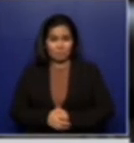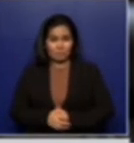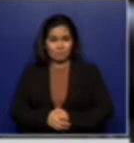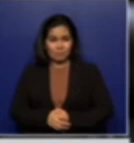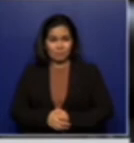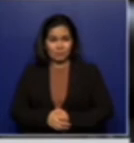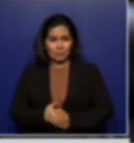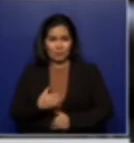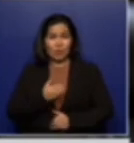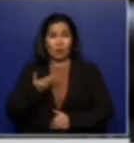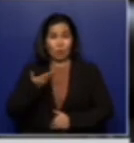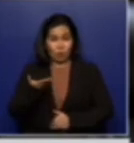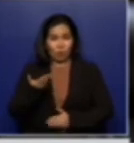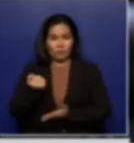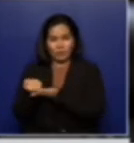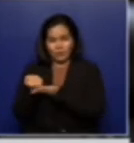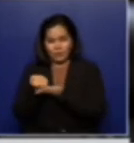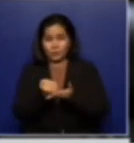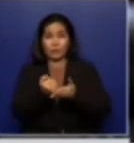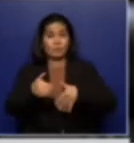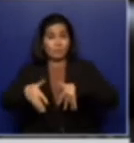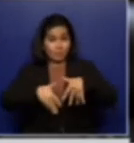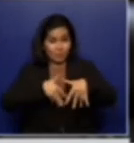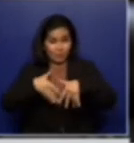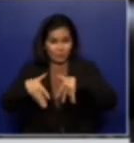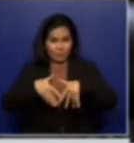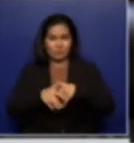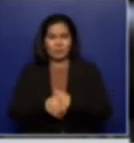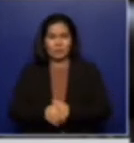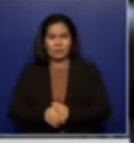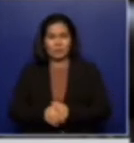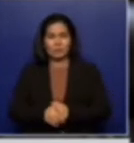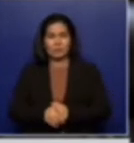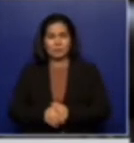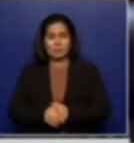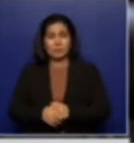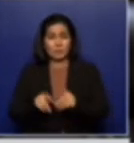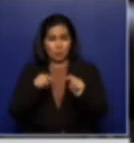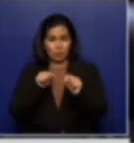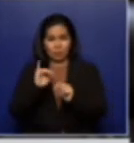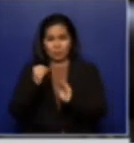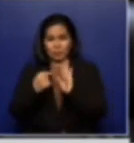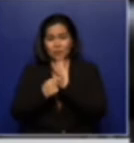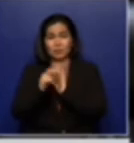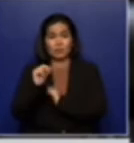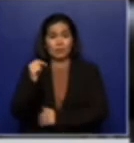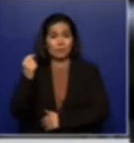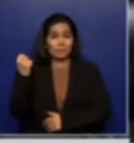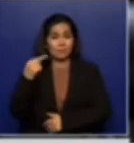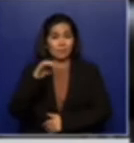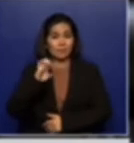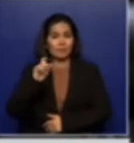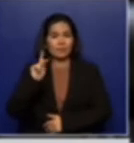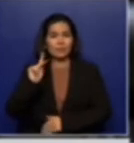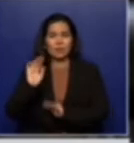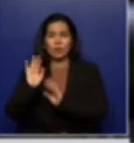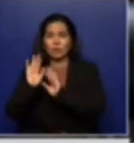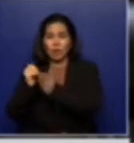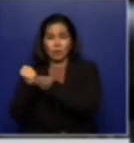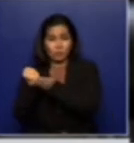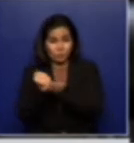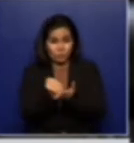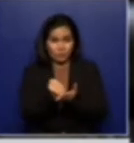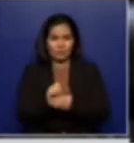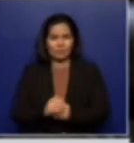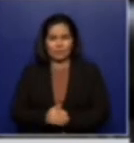ขอให้ช่วยเหลือพี่น้องประชาชนชาวจันทึกด้วยนะครับผมฝากไว้ตรงนี้อีกปัญหาหนึ่งที่ผมเห็นว่า